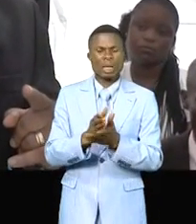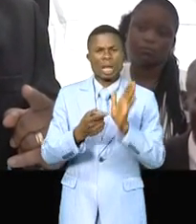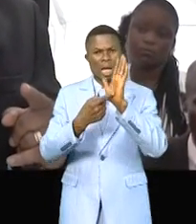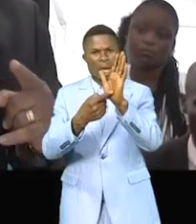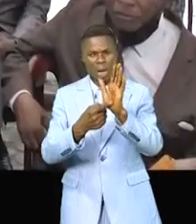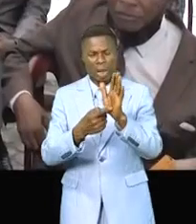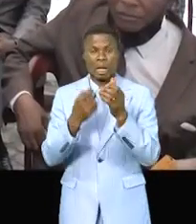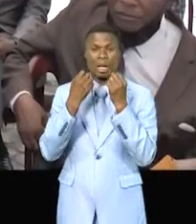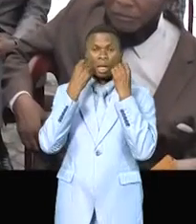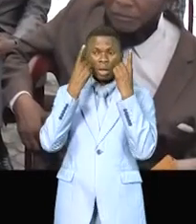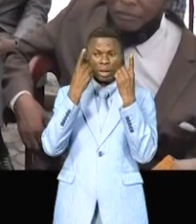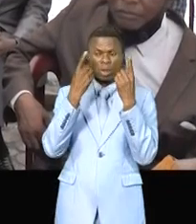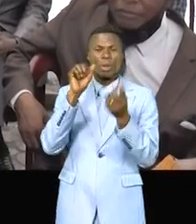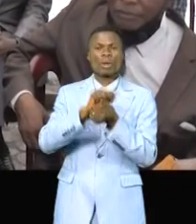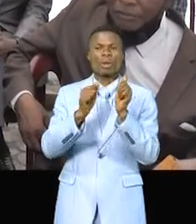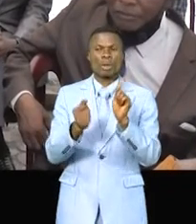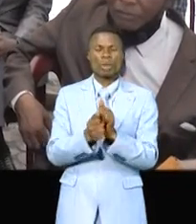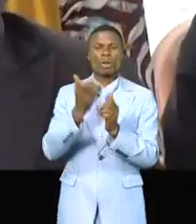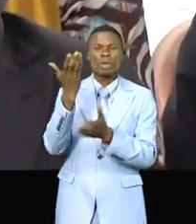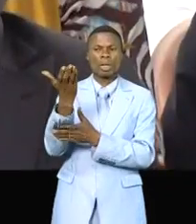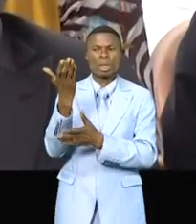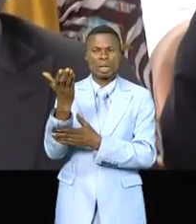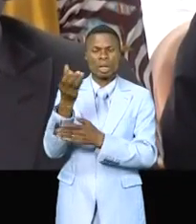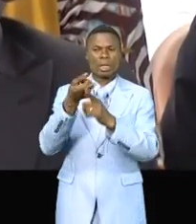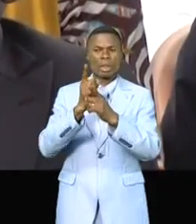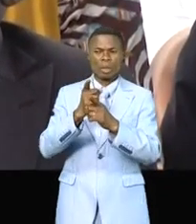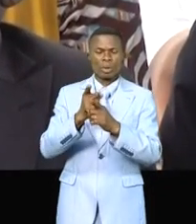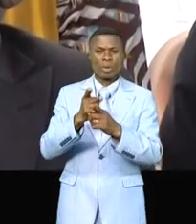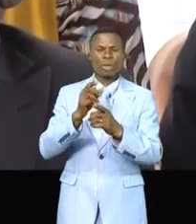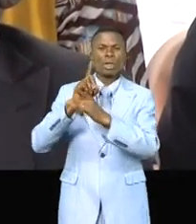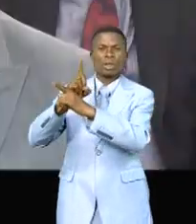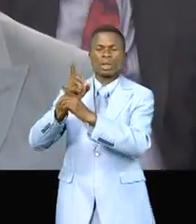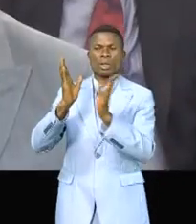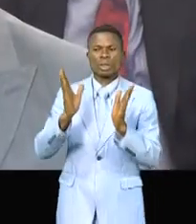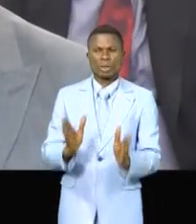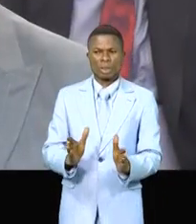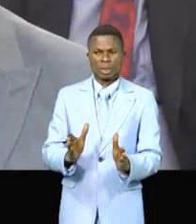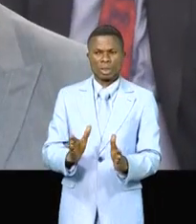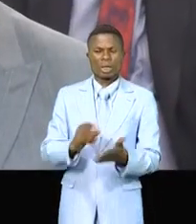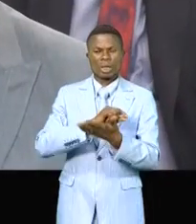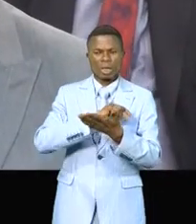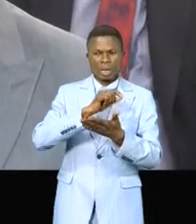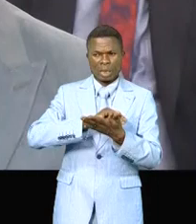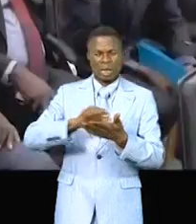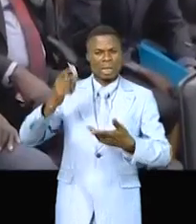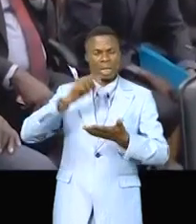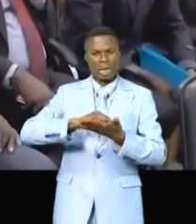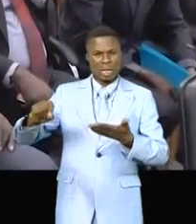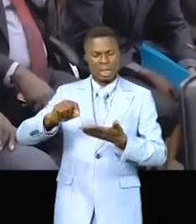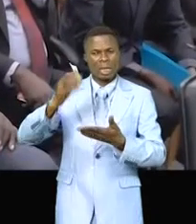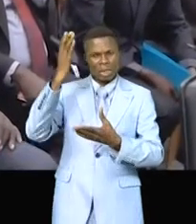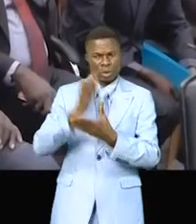son étonnement au sujet de la demande formulée par les délégués syndicaux sur l'annulation des arrêtés signés par